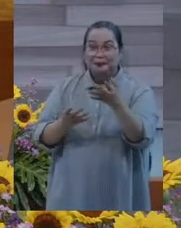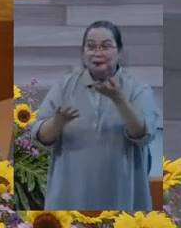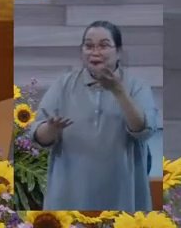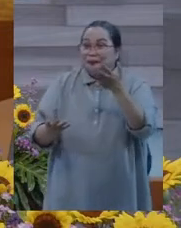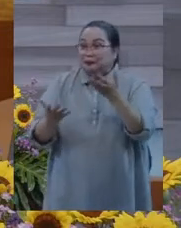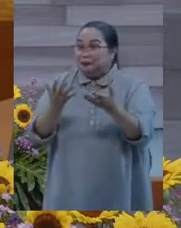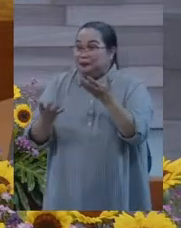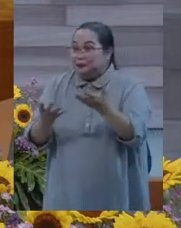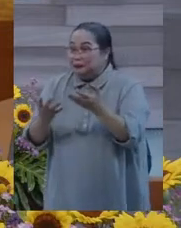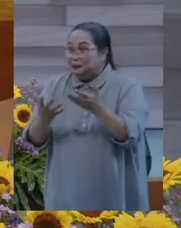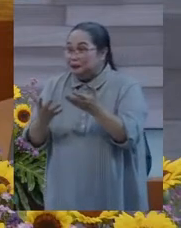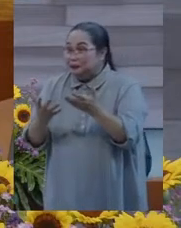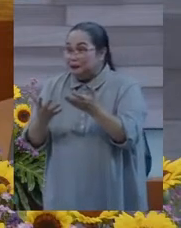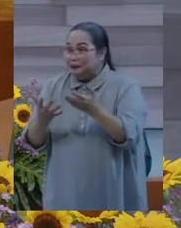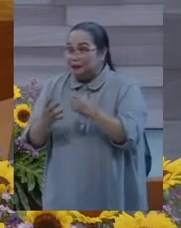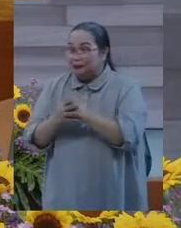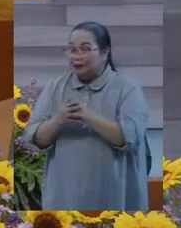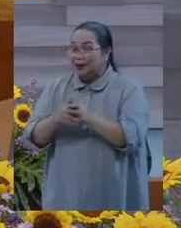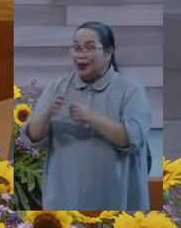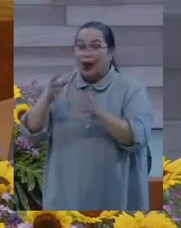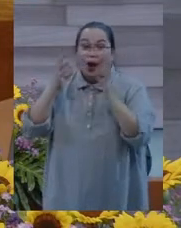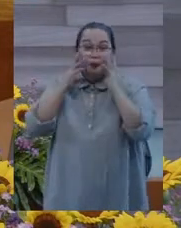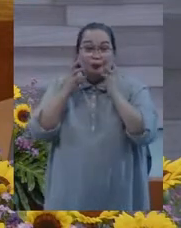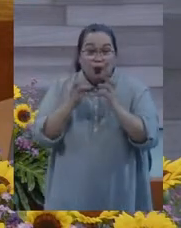Marahil, ang death ni Moses ay